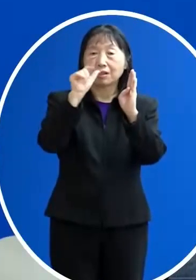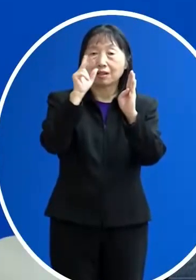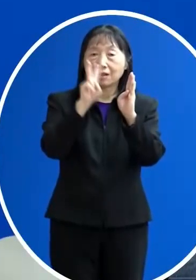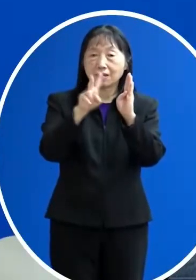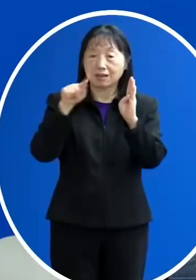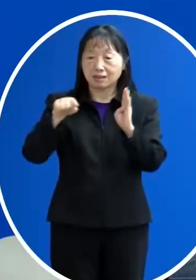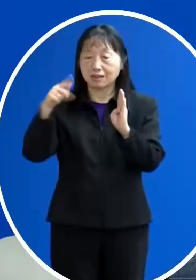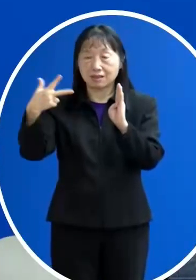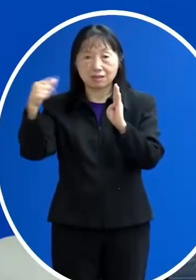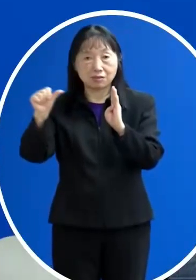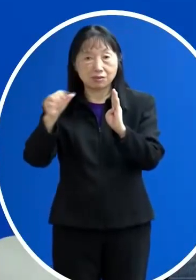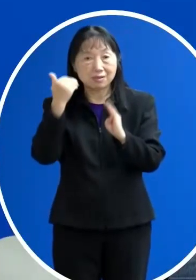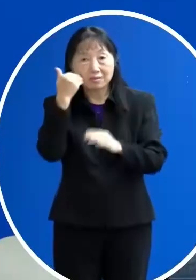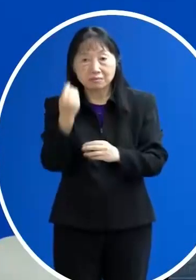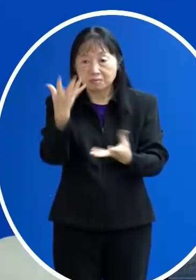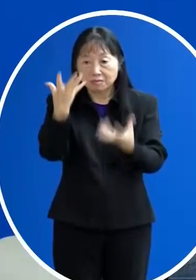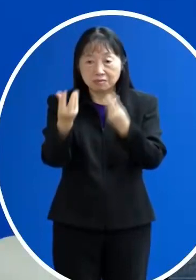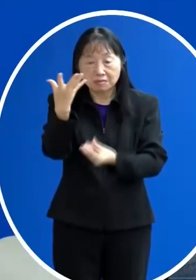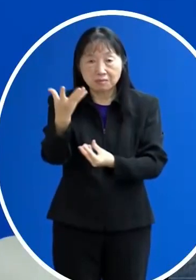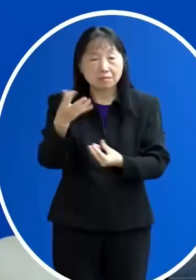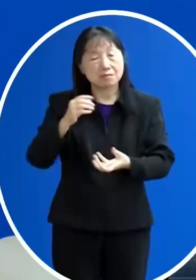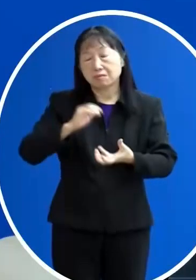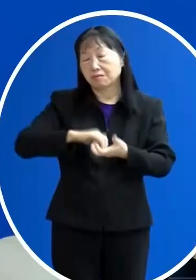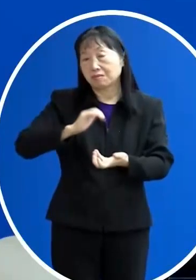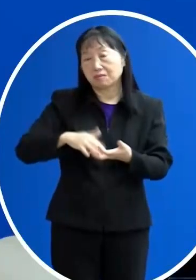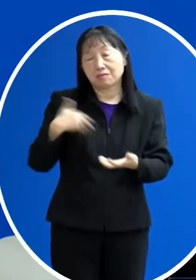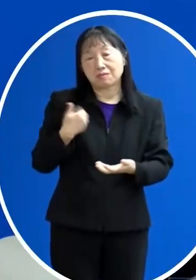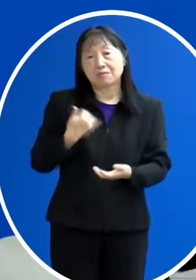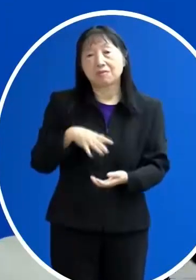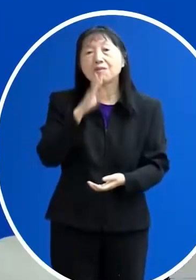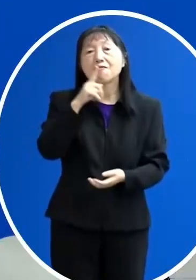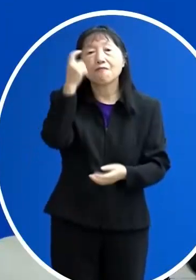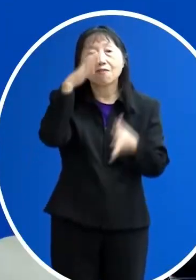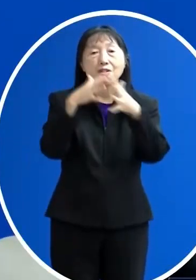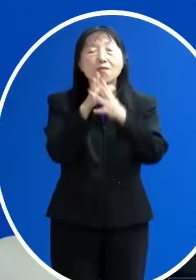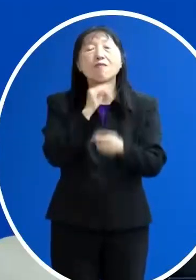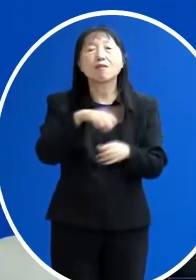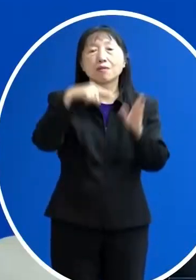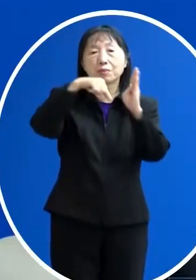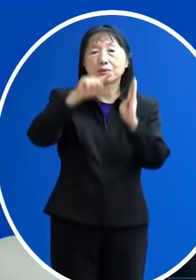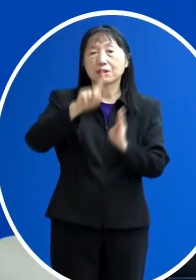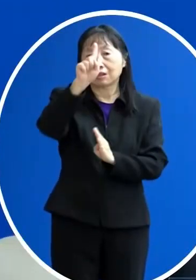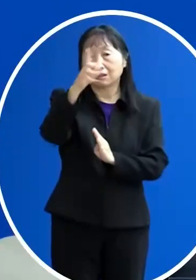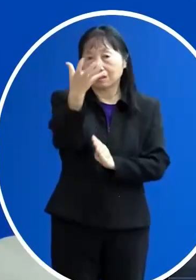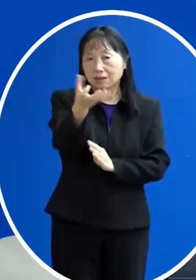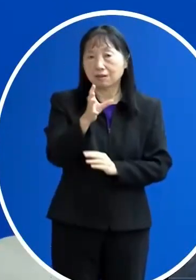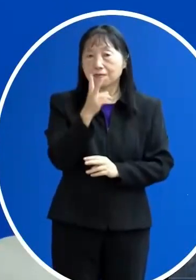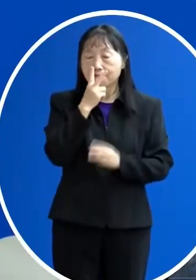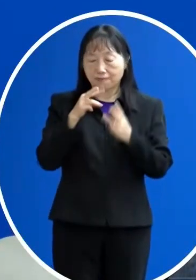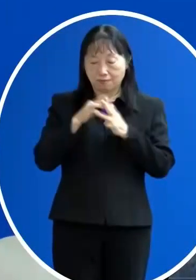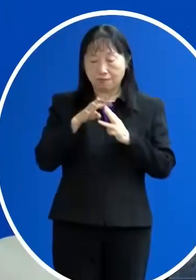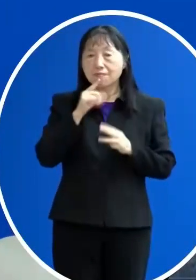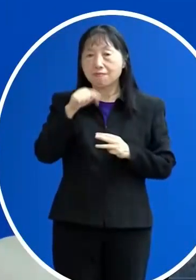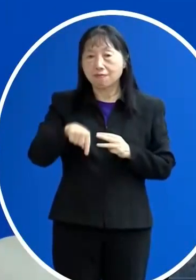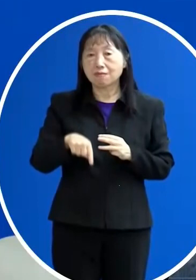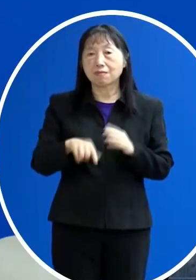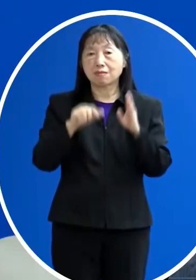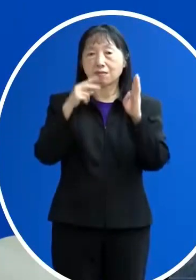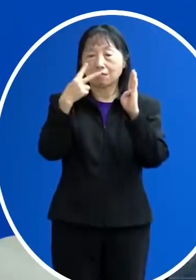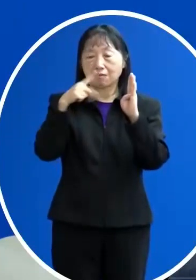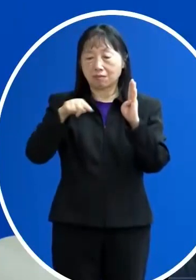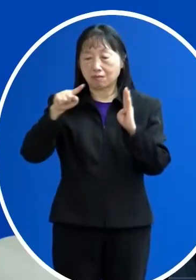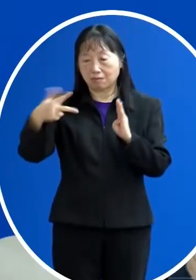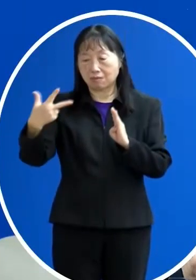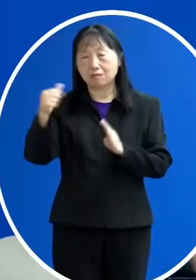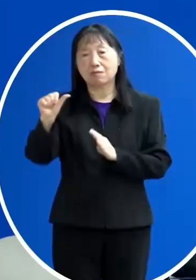的哈？这个目前还很难预料哈。欧美的部分是 BQ.1 居多哈，不过在我们亚洲这边看起来就是说2.75